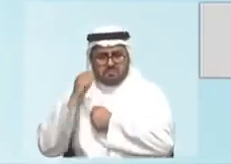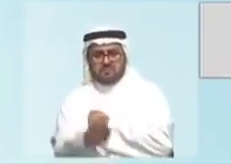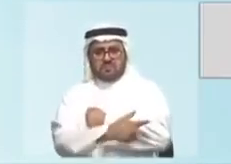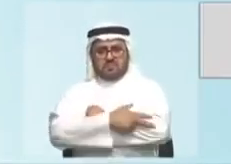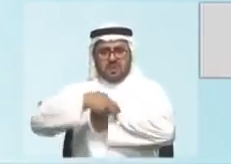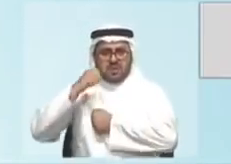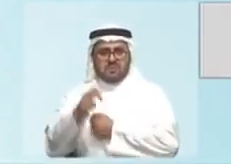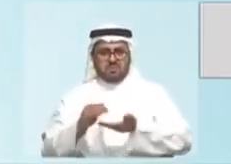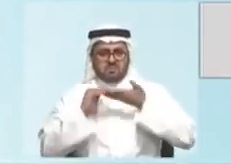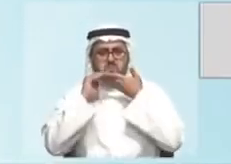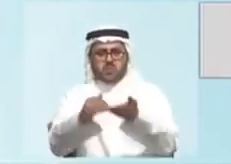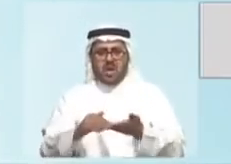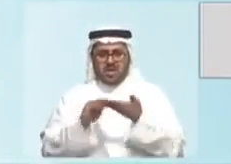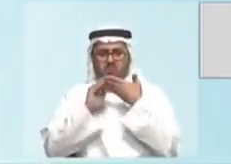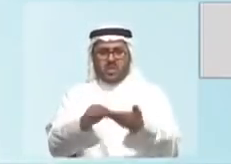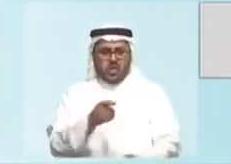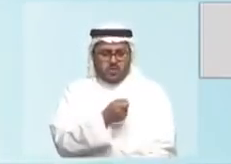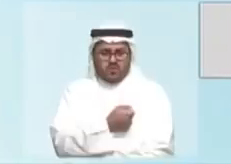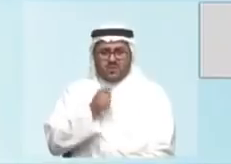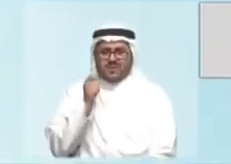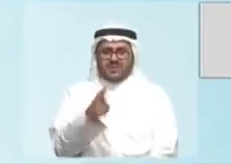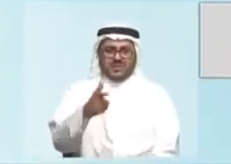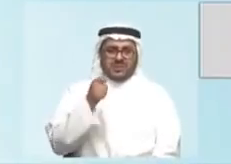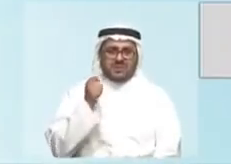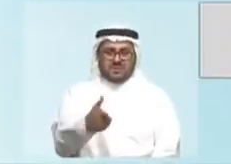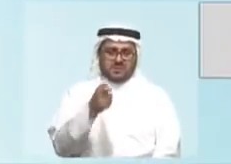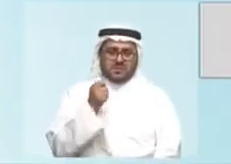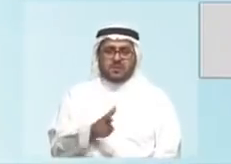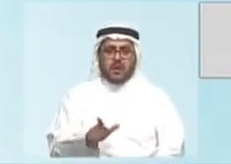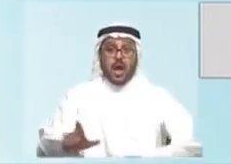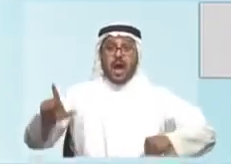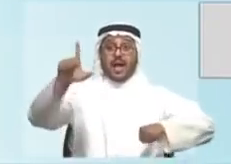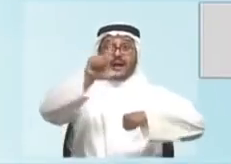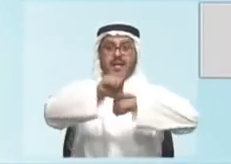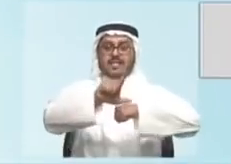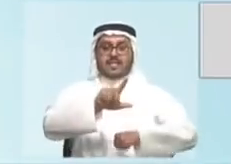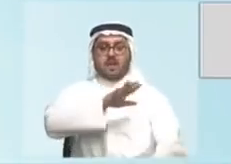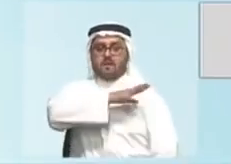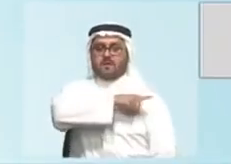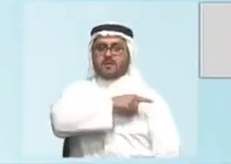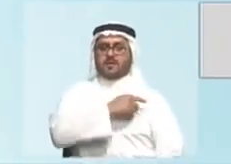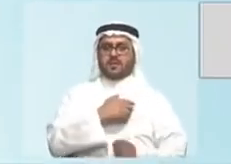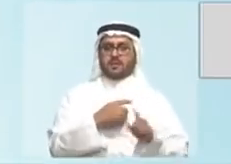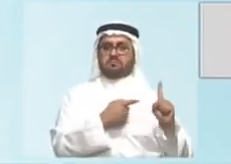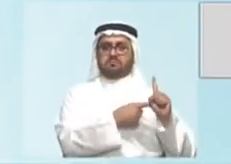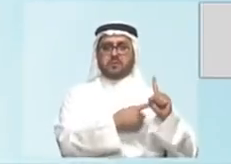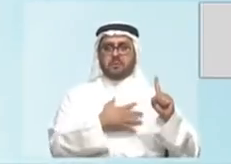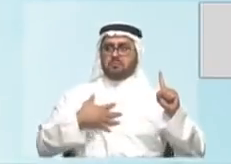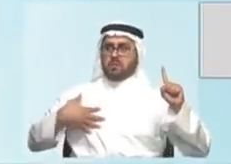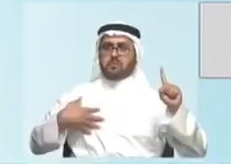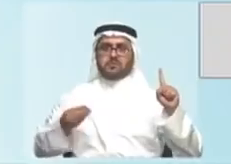ضجيج أو ابتزاز. السيد الرئيس محمود عباس وجه